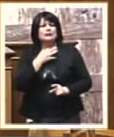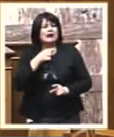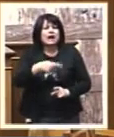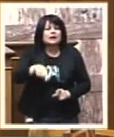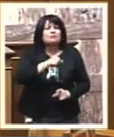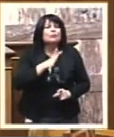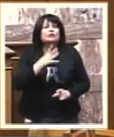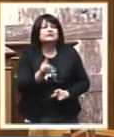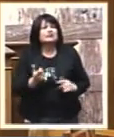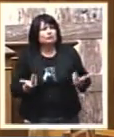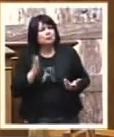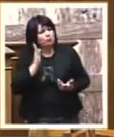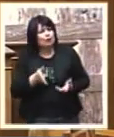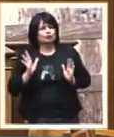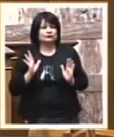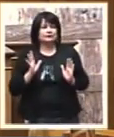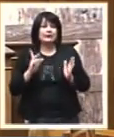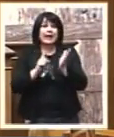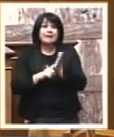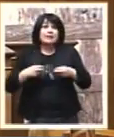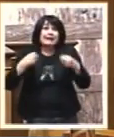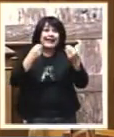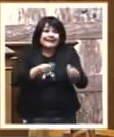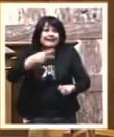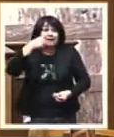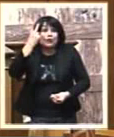του πολίτη, αντί να εξασφαλίζει δικαιώματα.